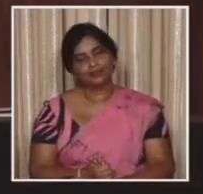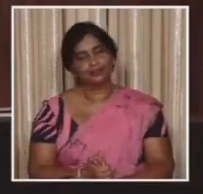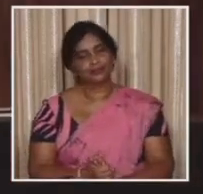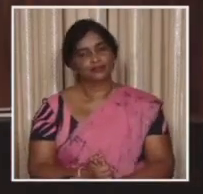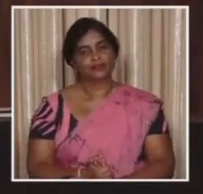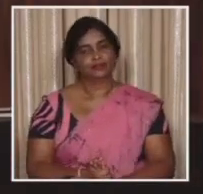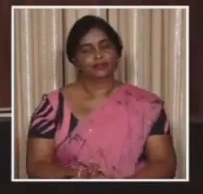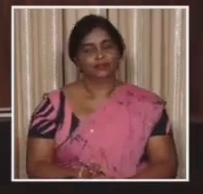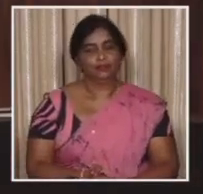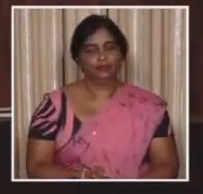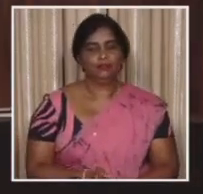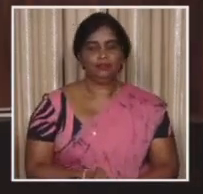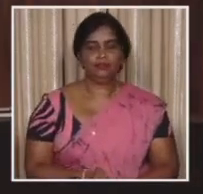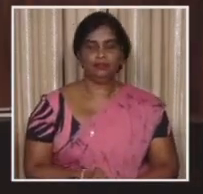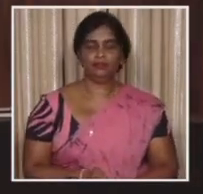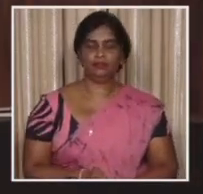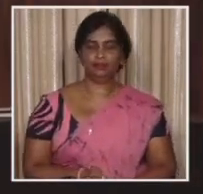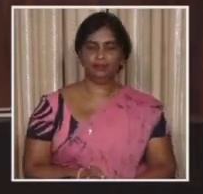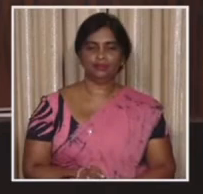කිරියල් මන්තුමා.